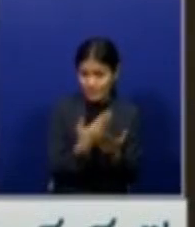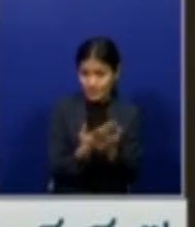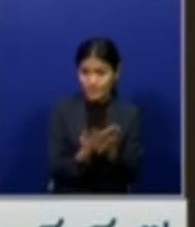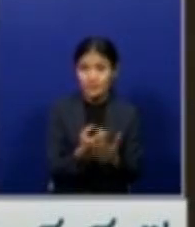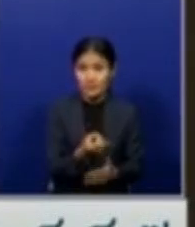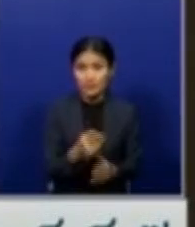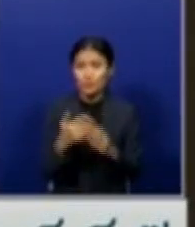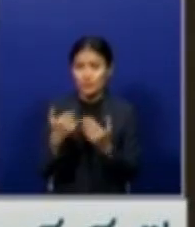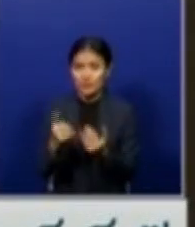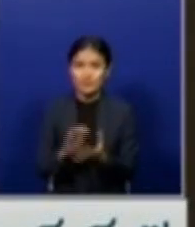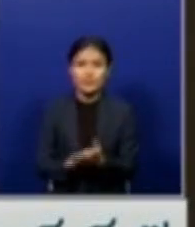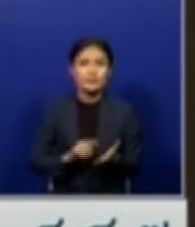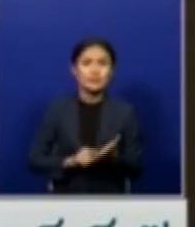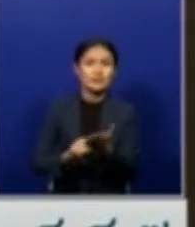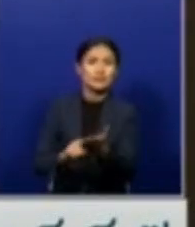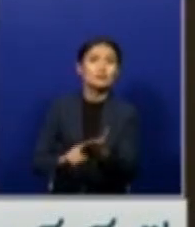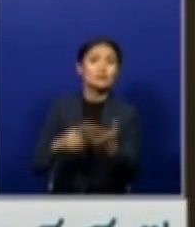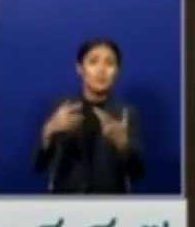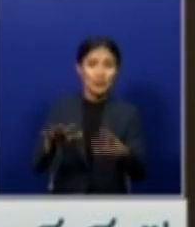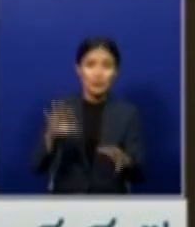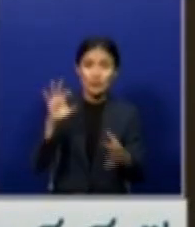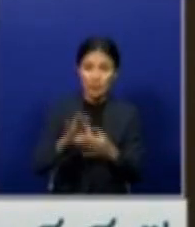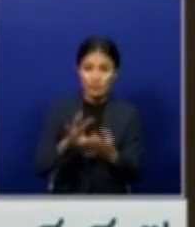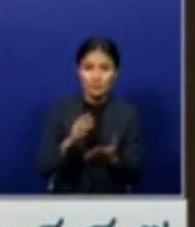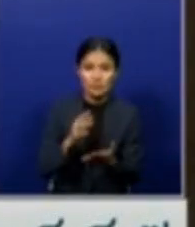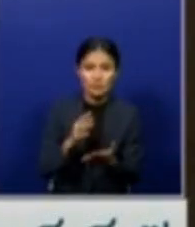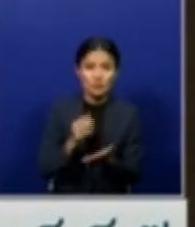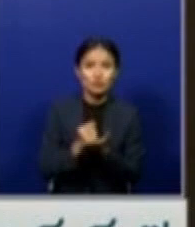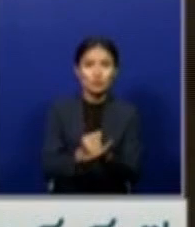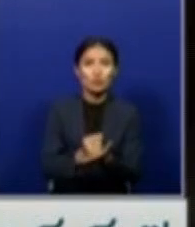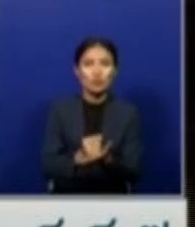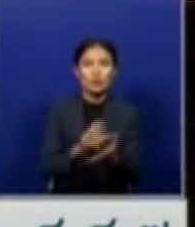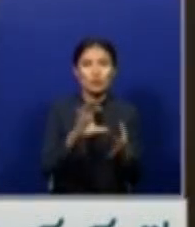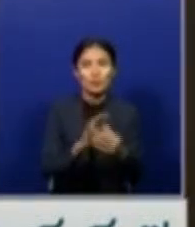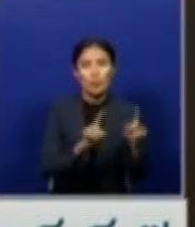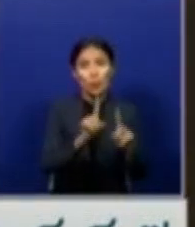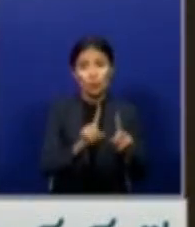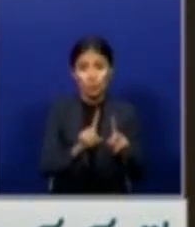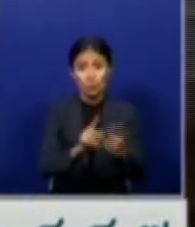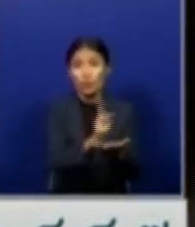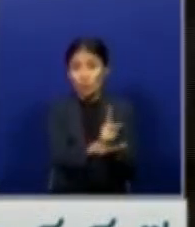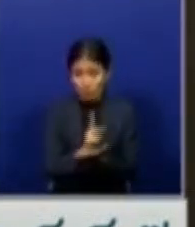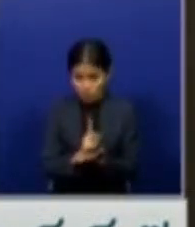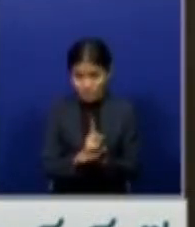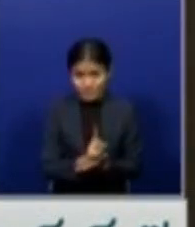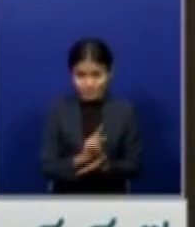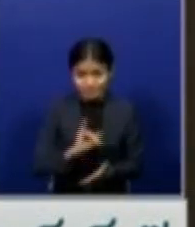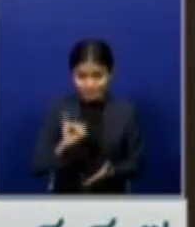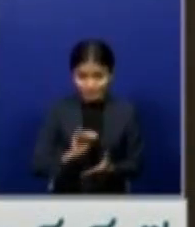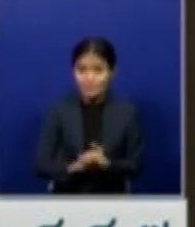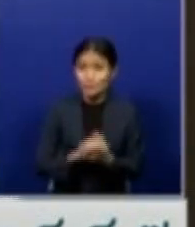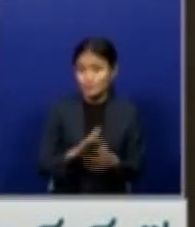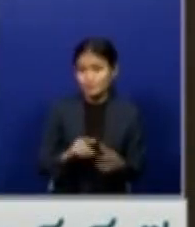ำเสนอเกี่ยวกับเรื่องของซอฟต์โลนเรื่องของการช่วยเหลือหุ้นกู้เรื่องซอฟต์โลนนะครับอย่างที่เป็นข่าวมา